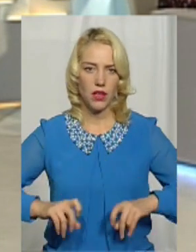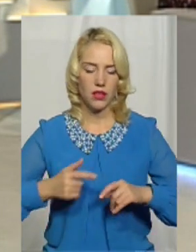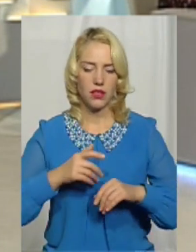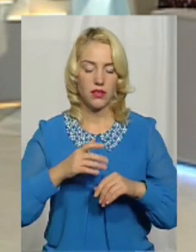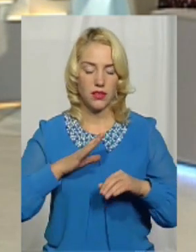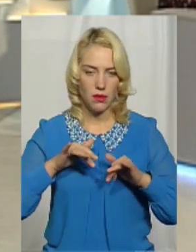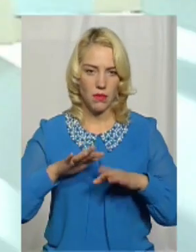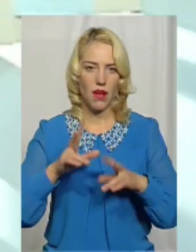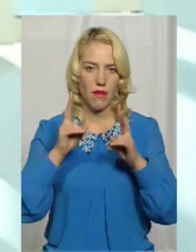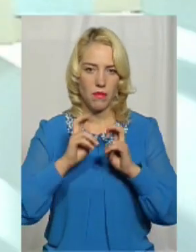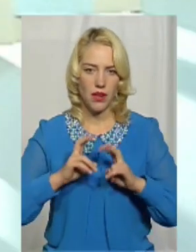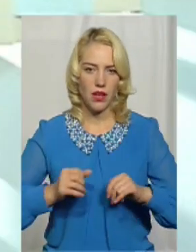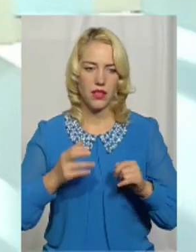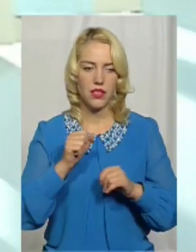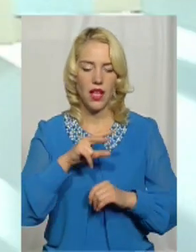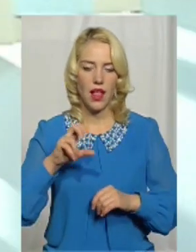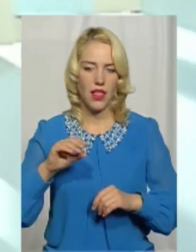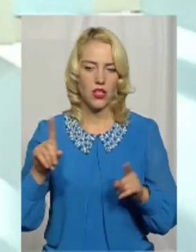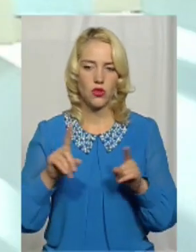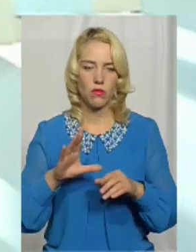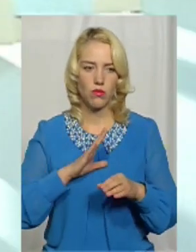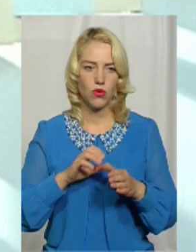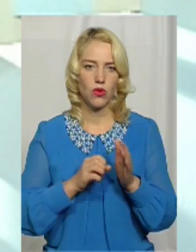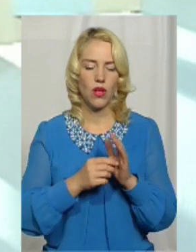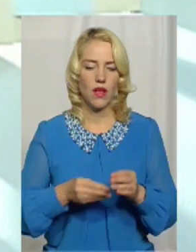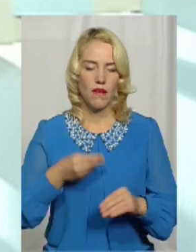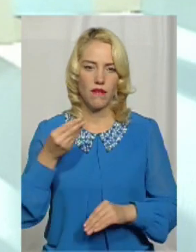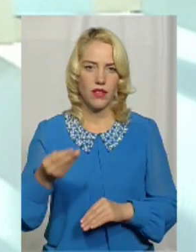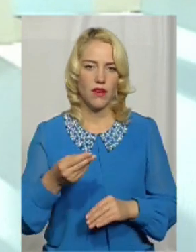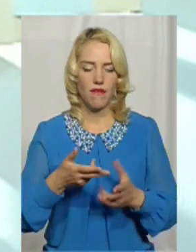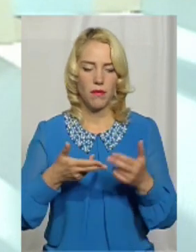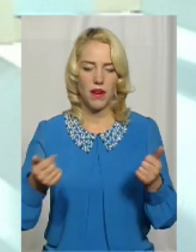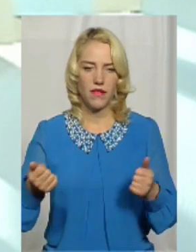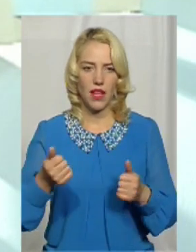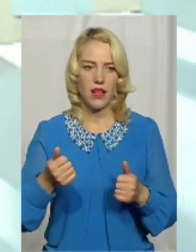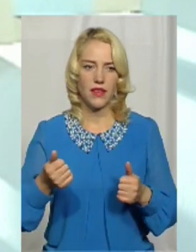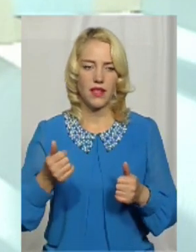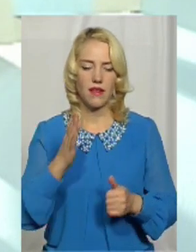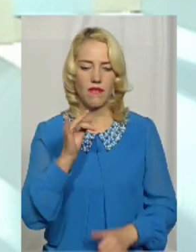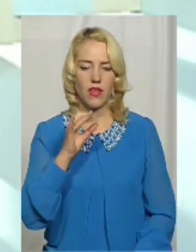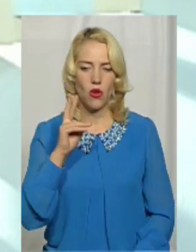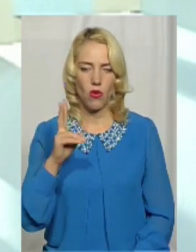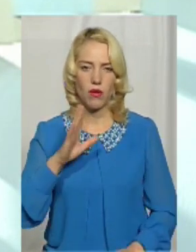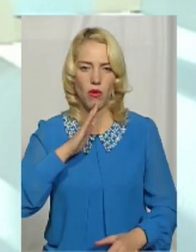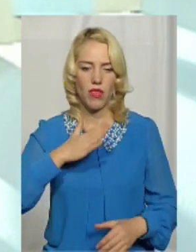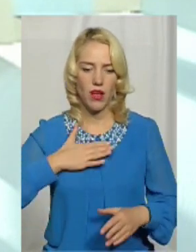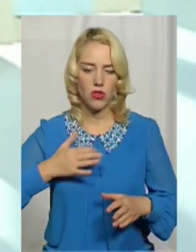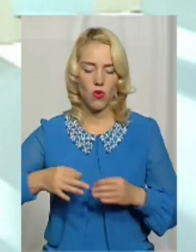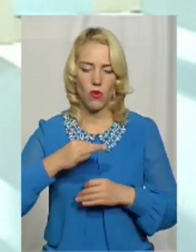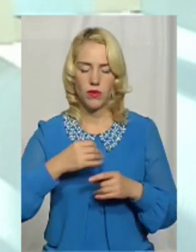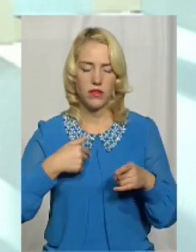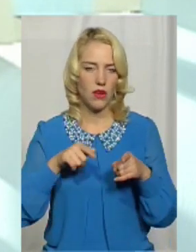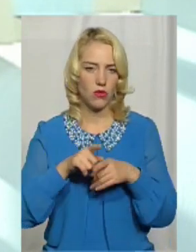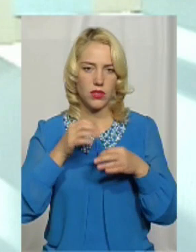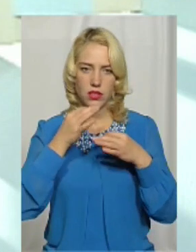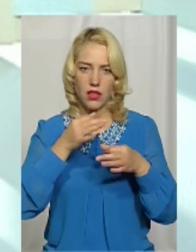справи переглядалися, але ж щоб було винесено виправдувальний вирок в крайньому разі по нашій області, я такого